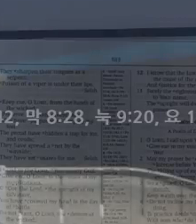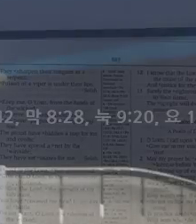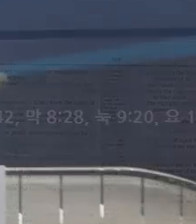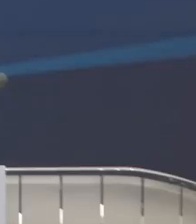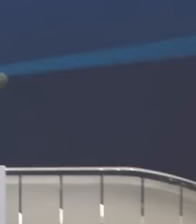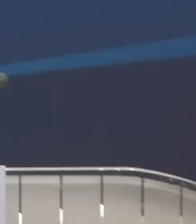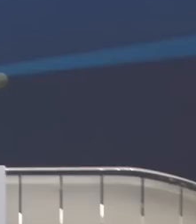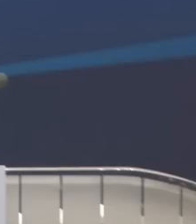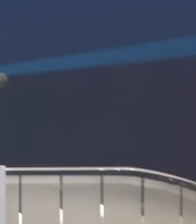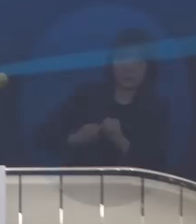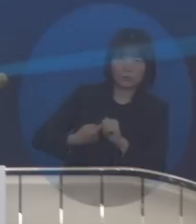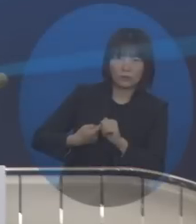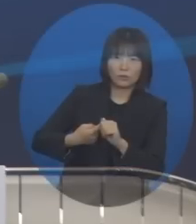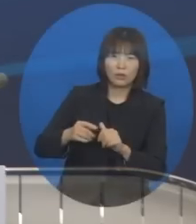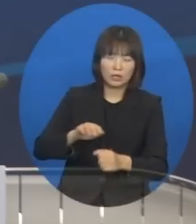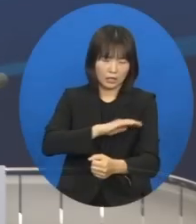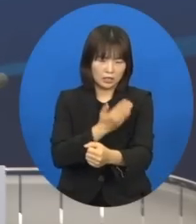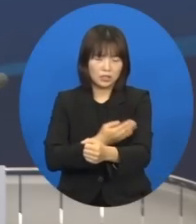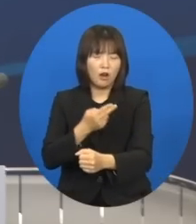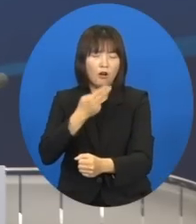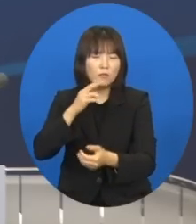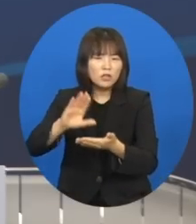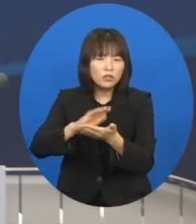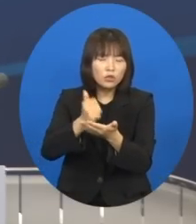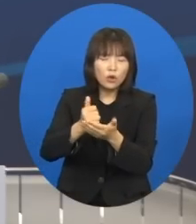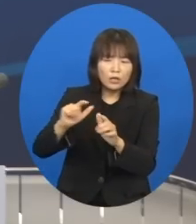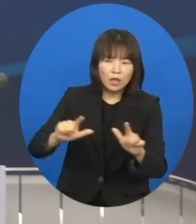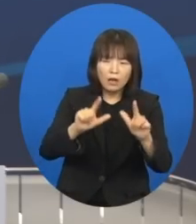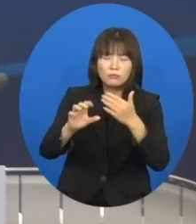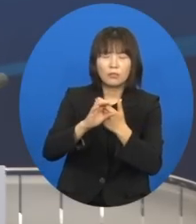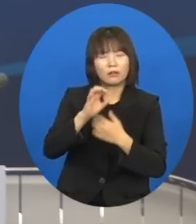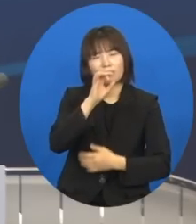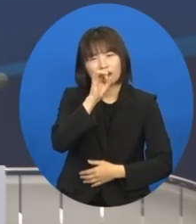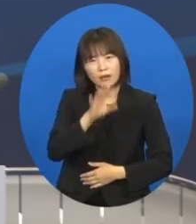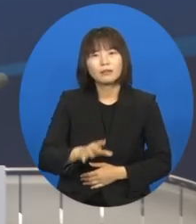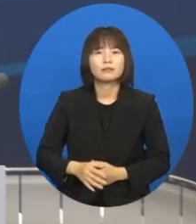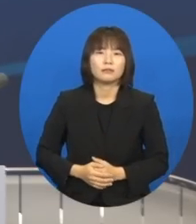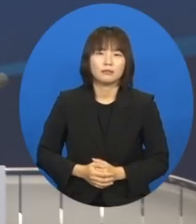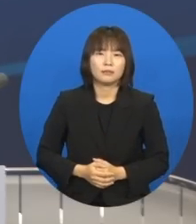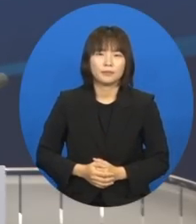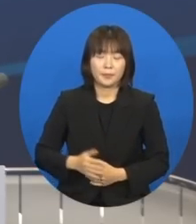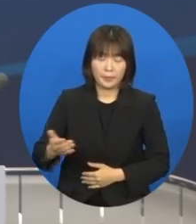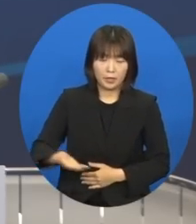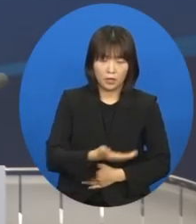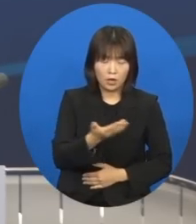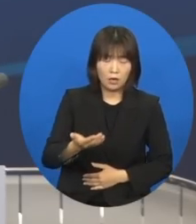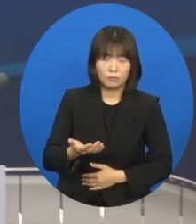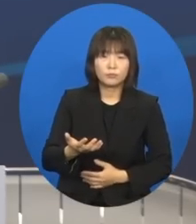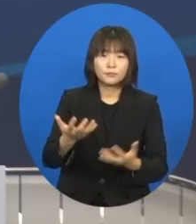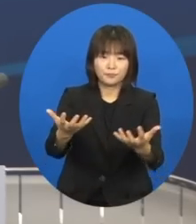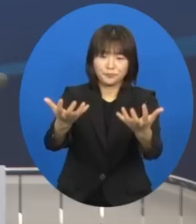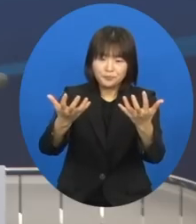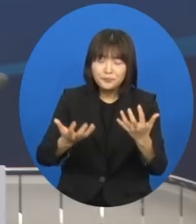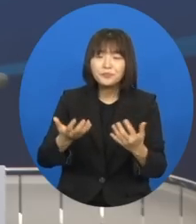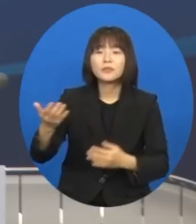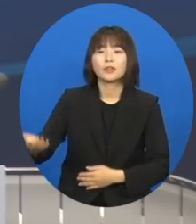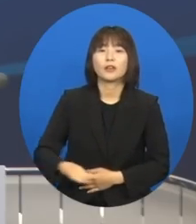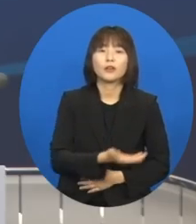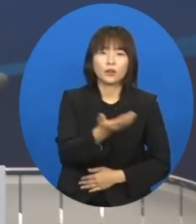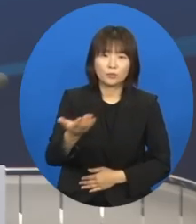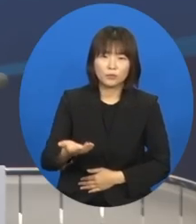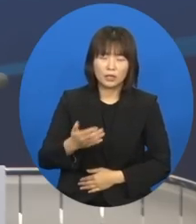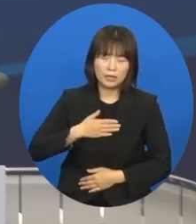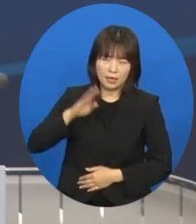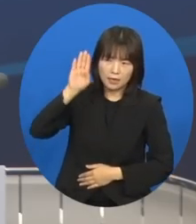폄하당하고 아무 능력이 없는 그리스도로 살아간다면 안 되는 거예요. 여러분, 오늘 이 자리에 온 여러분, 내